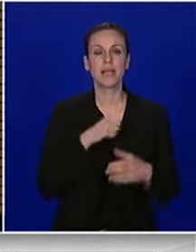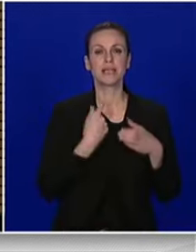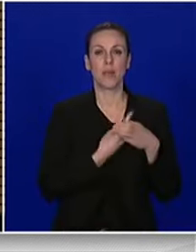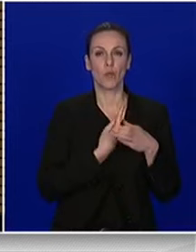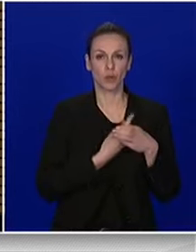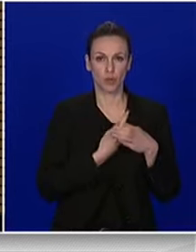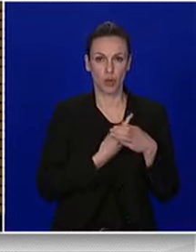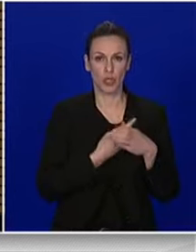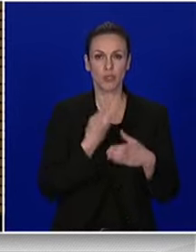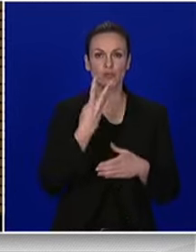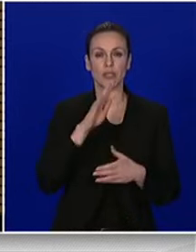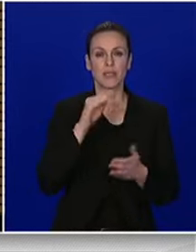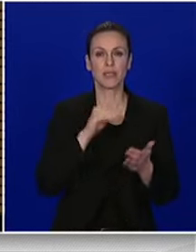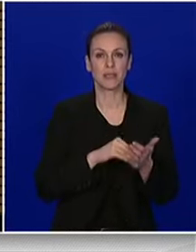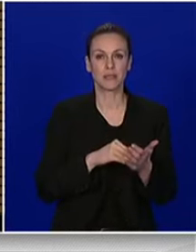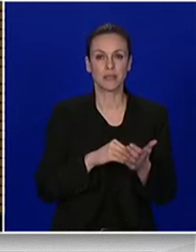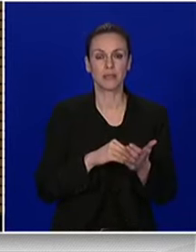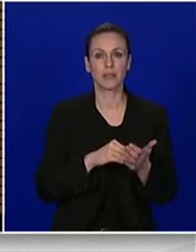je